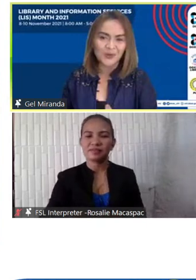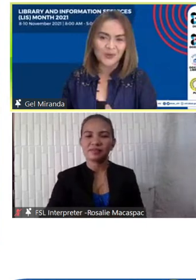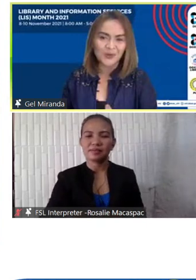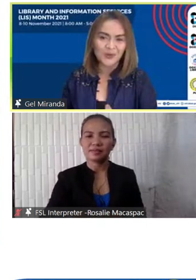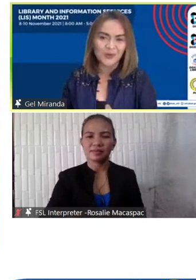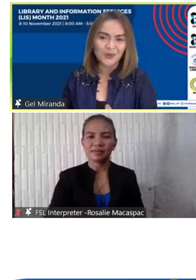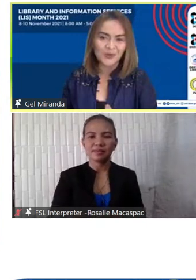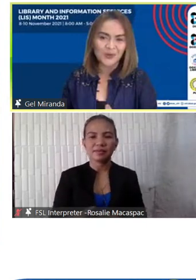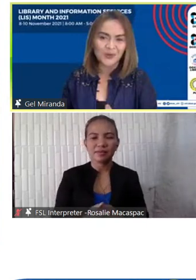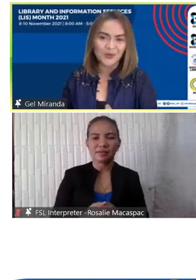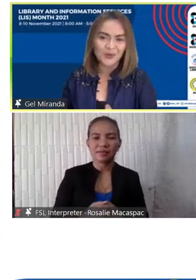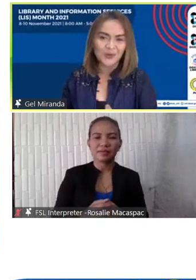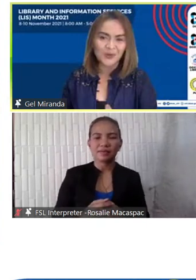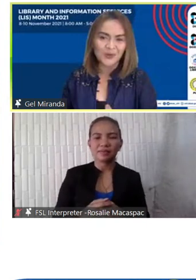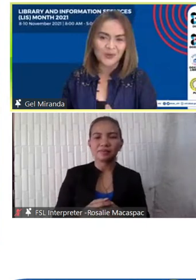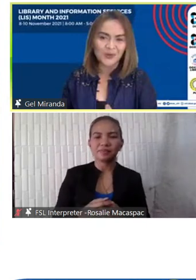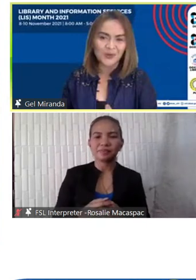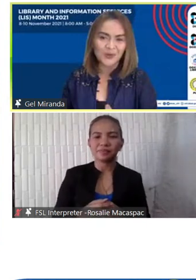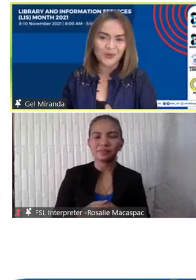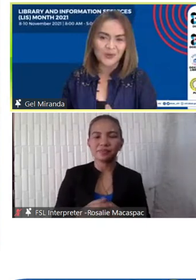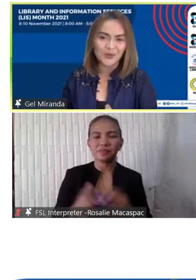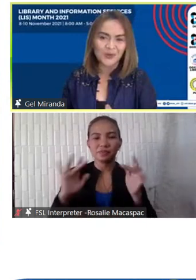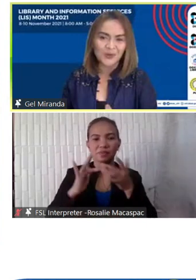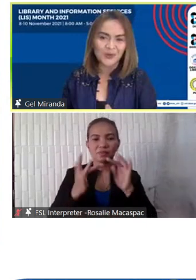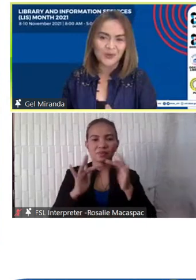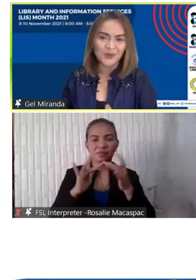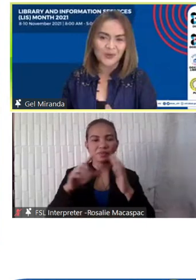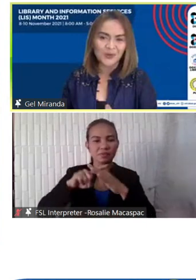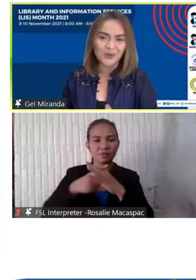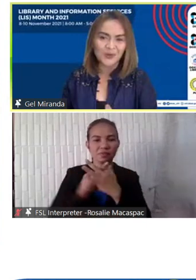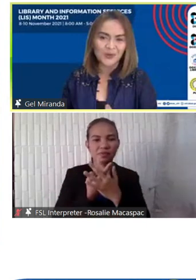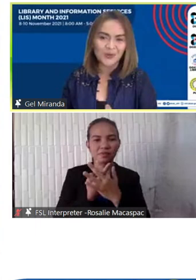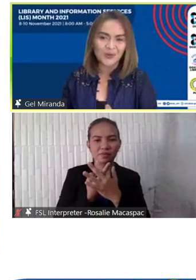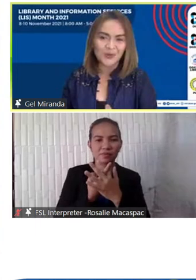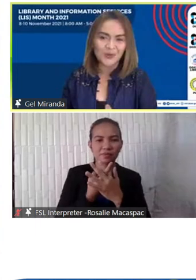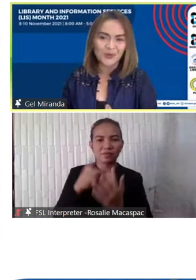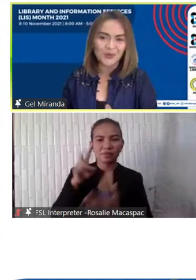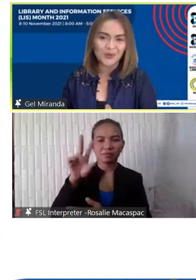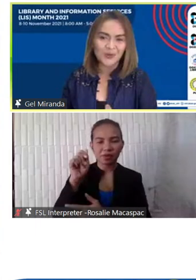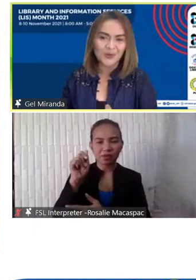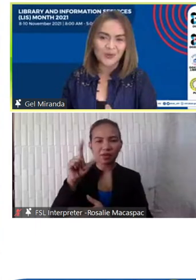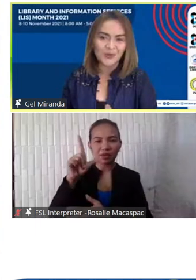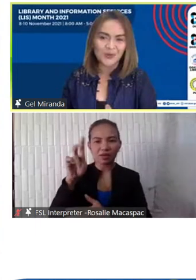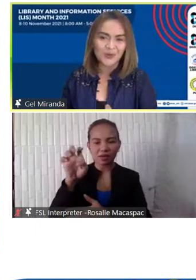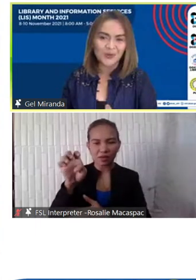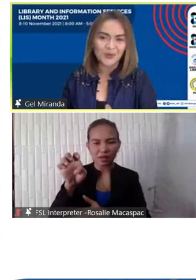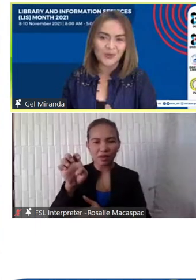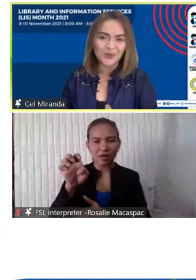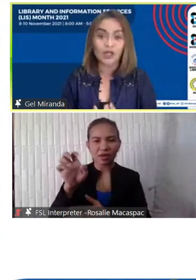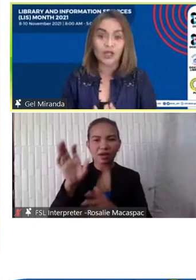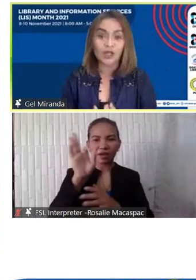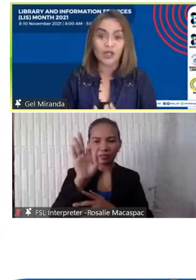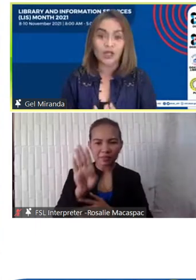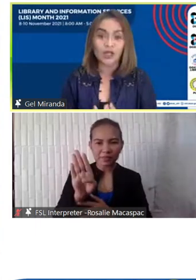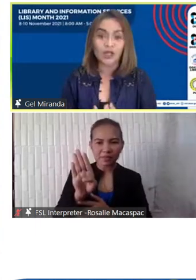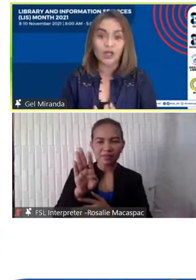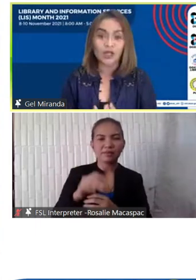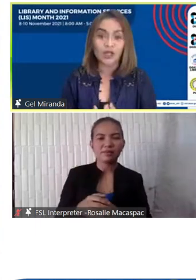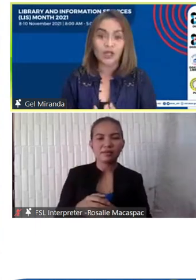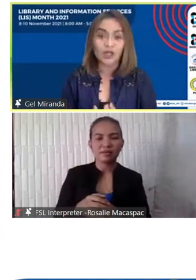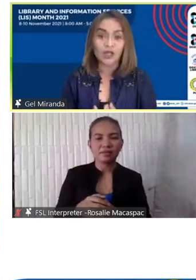our first airtime online. So we started airing via live streaming on Facebook,